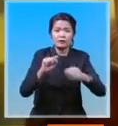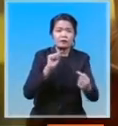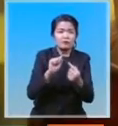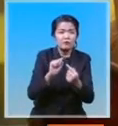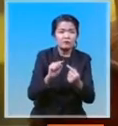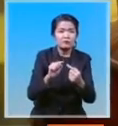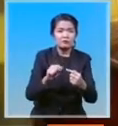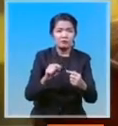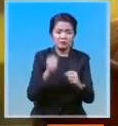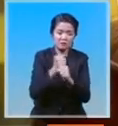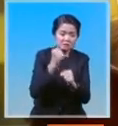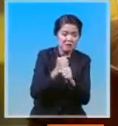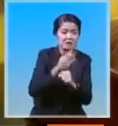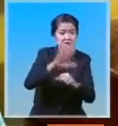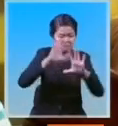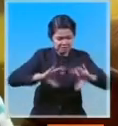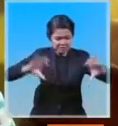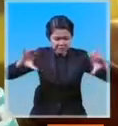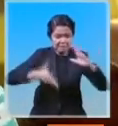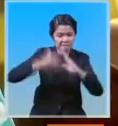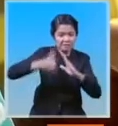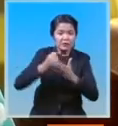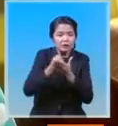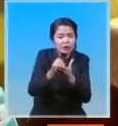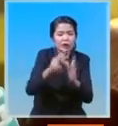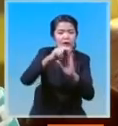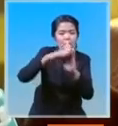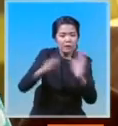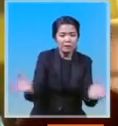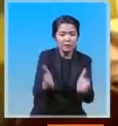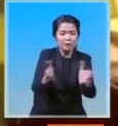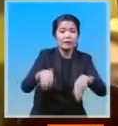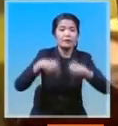ความสำเร็จของการทำงานของรัฐบาลด้วยการผลักดันนโยบายที่พี่น้องประ